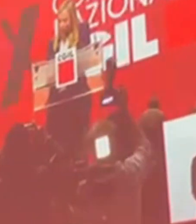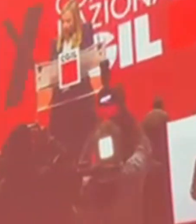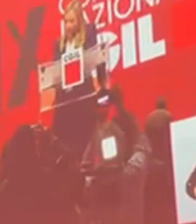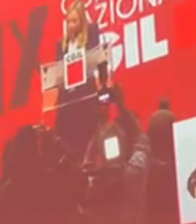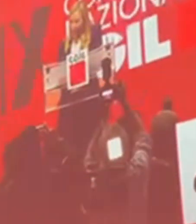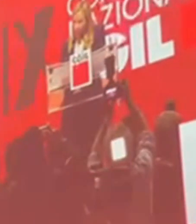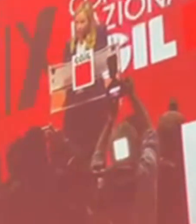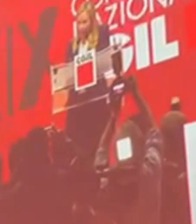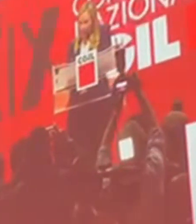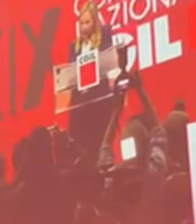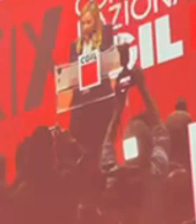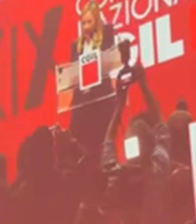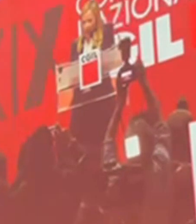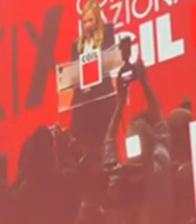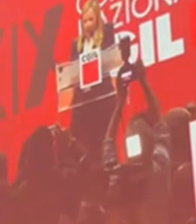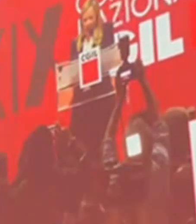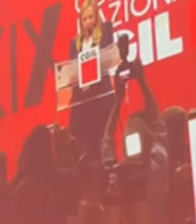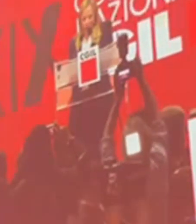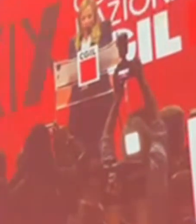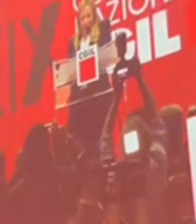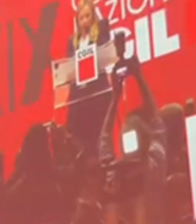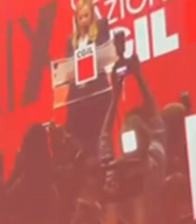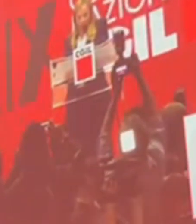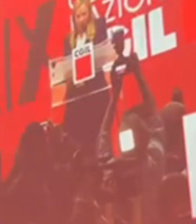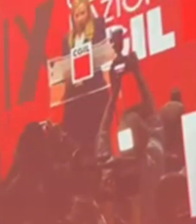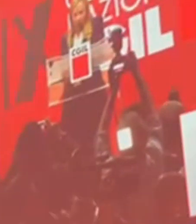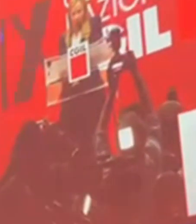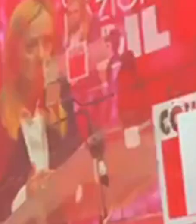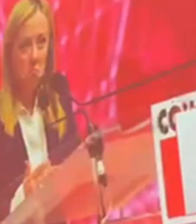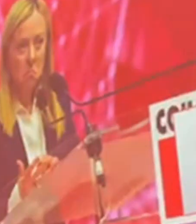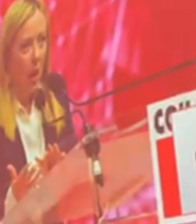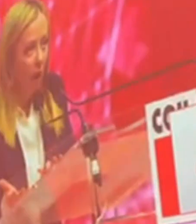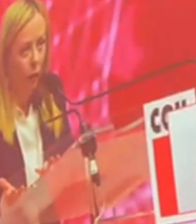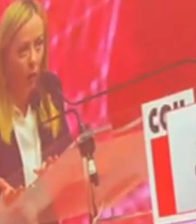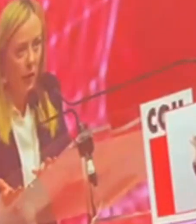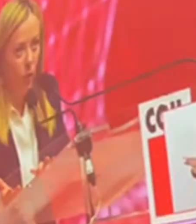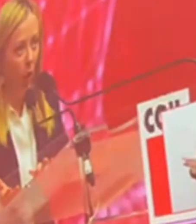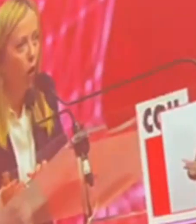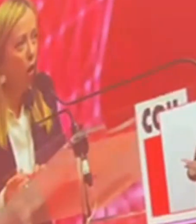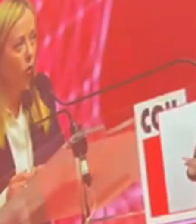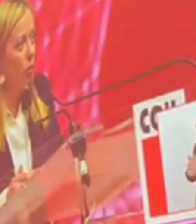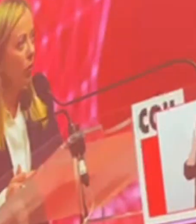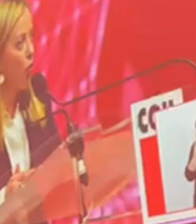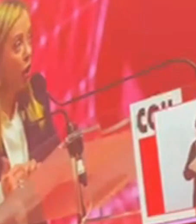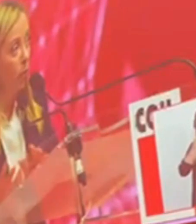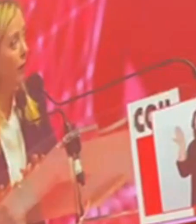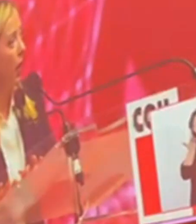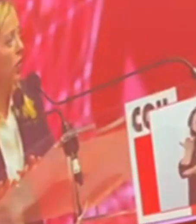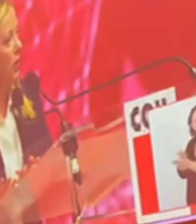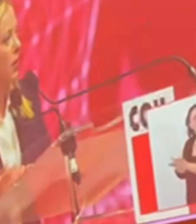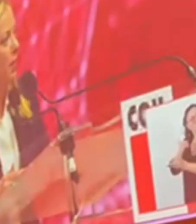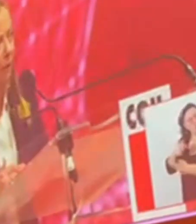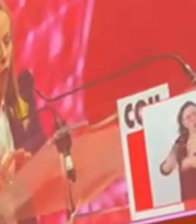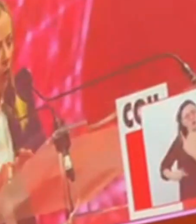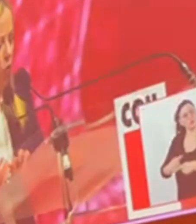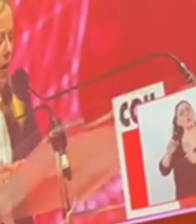sconti le vostre istanze nei confronti del governo. A volte saremo d'accordo, riusciremo a fare